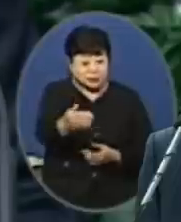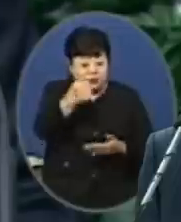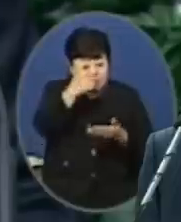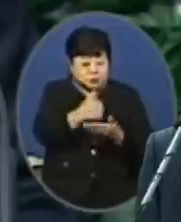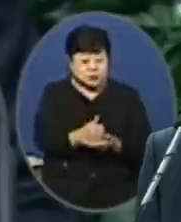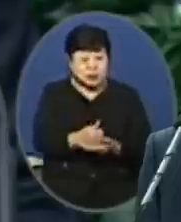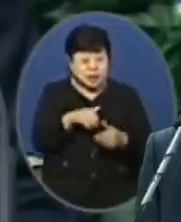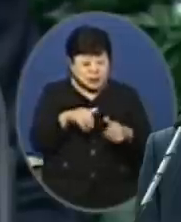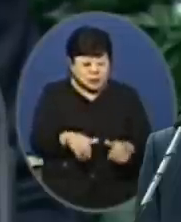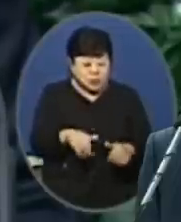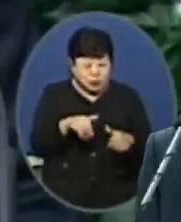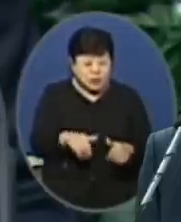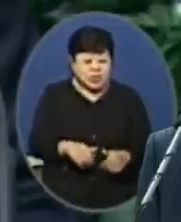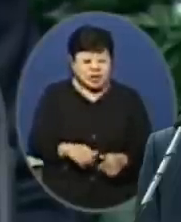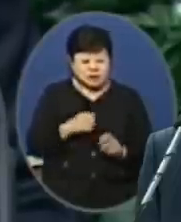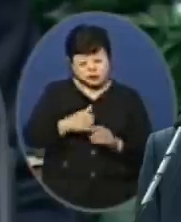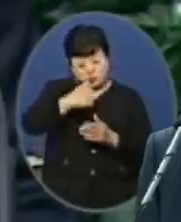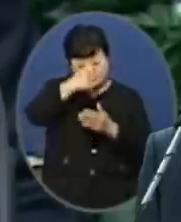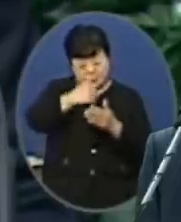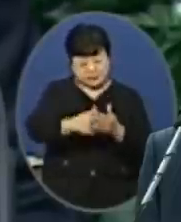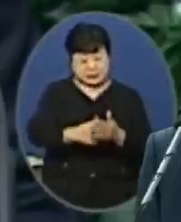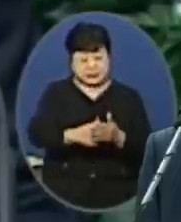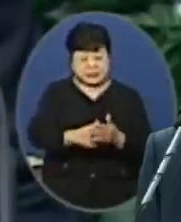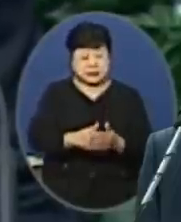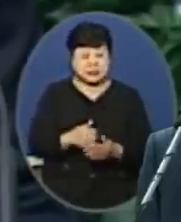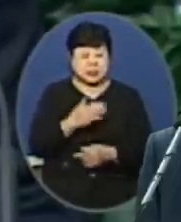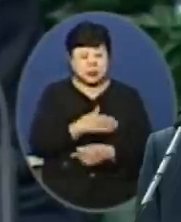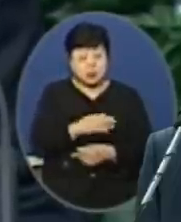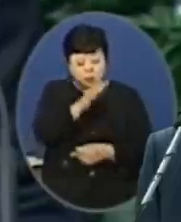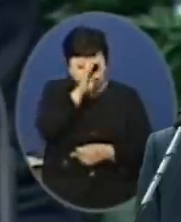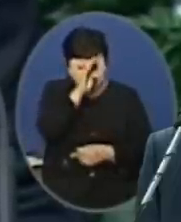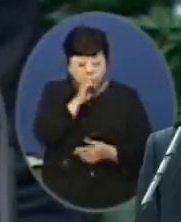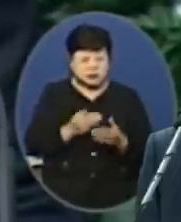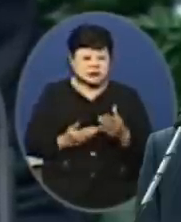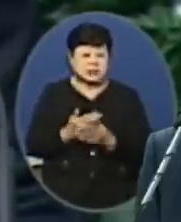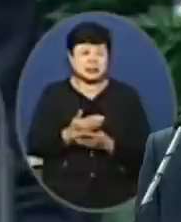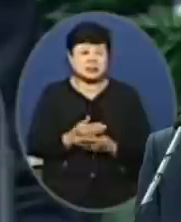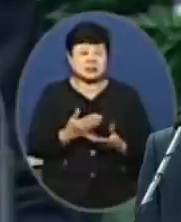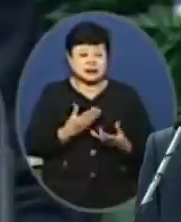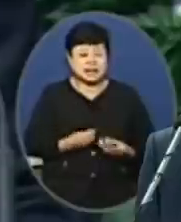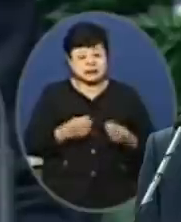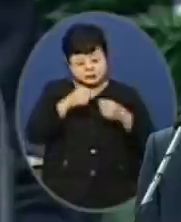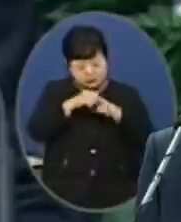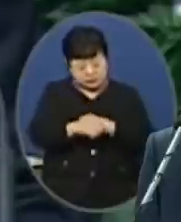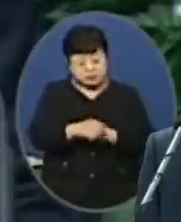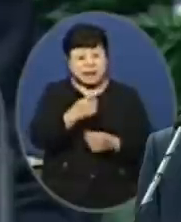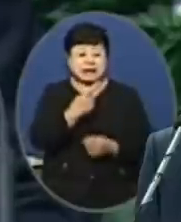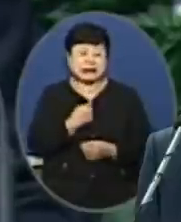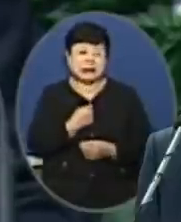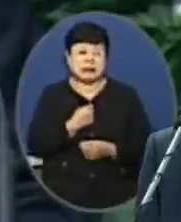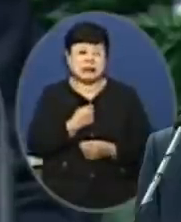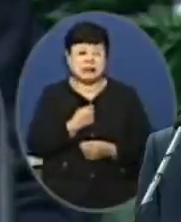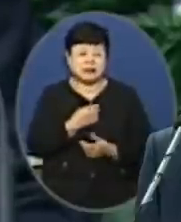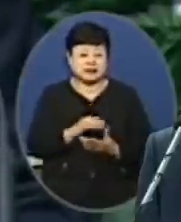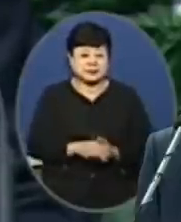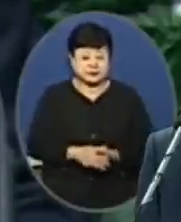죄의 노예가 되고 타락하고 심신이 병들고 낭패와 실망을 당하고